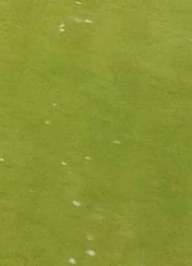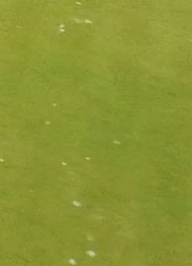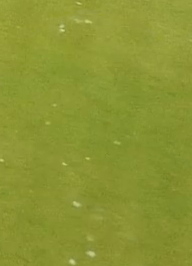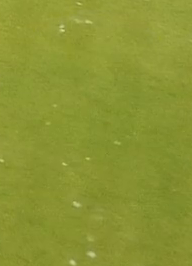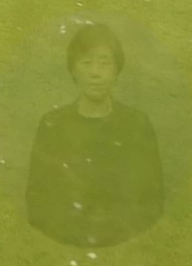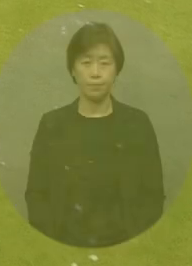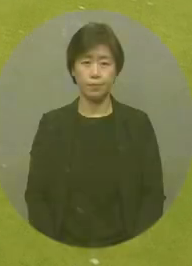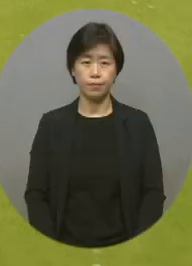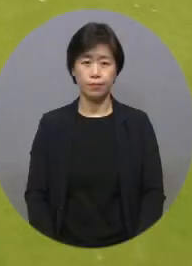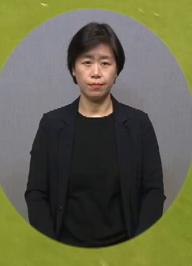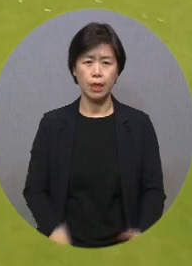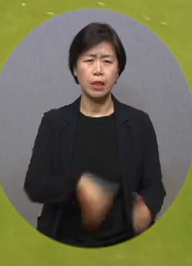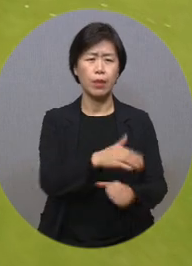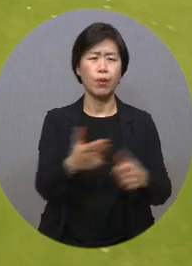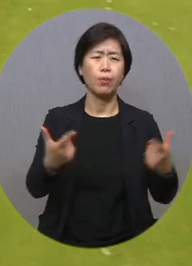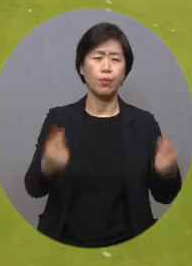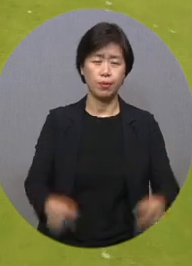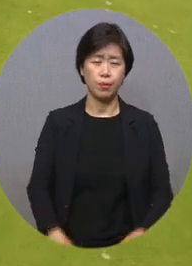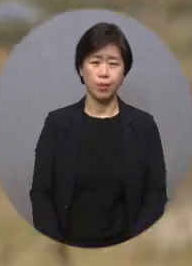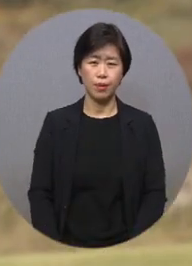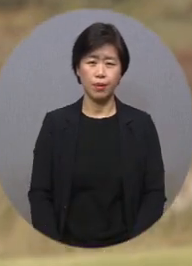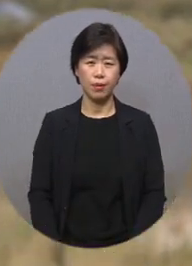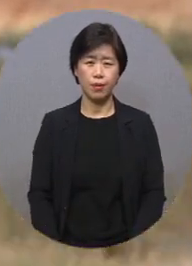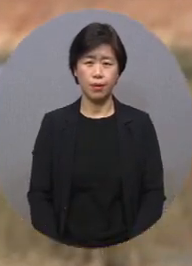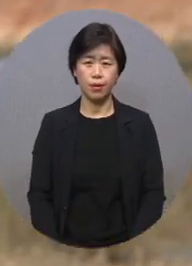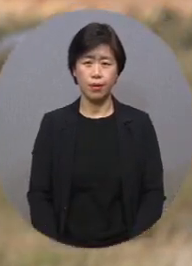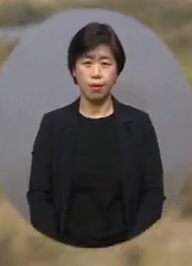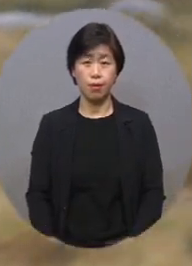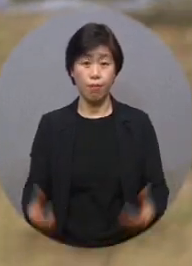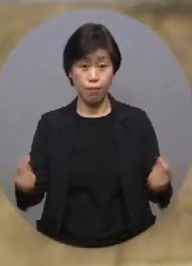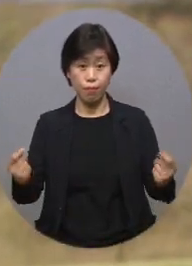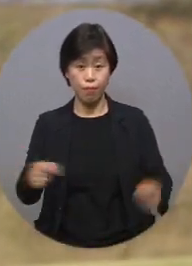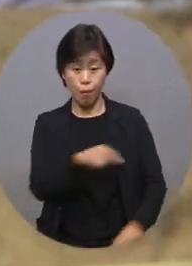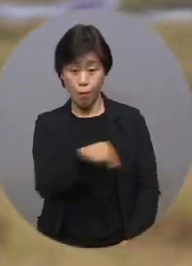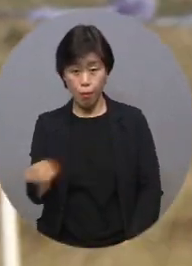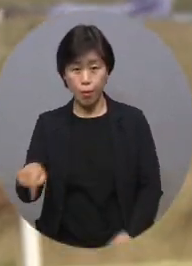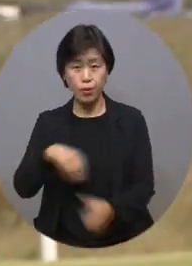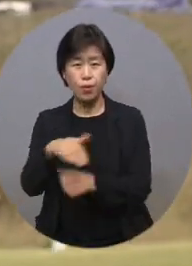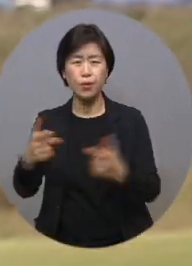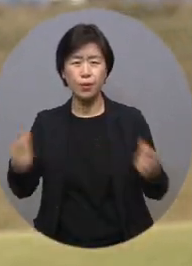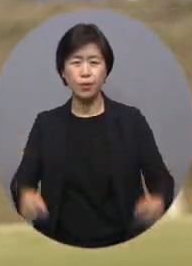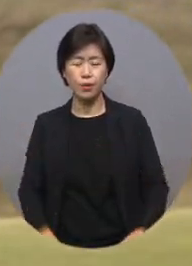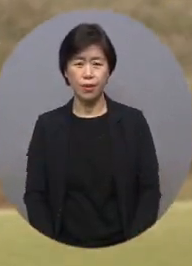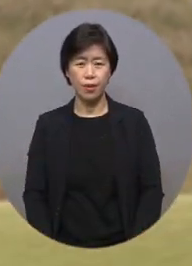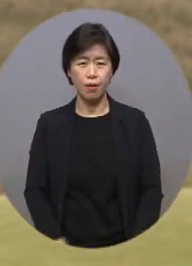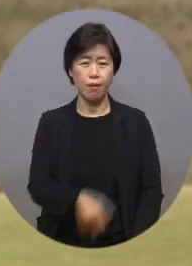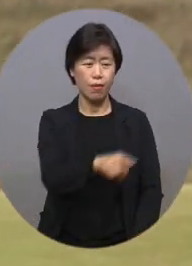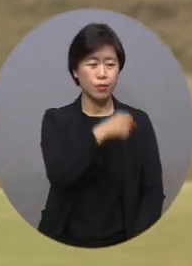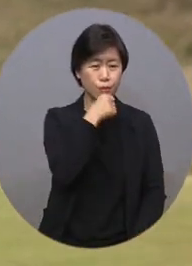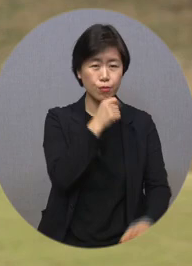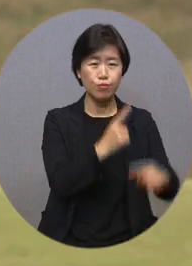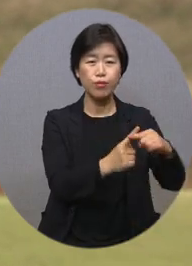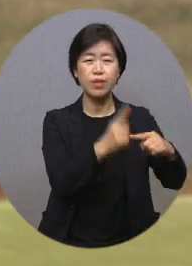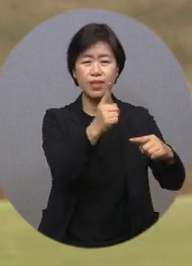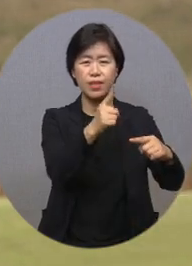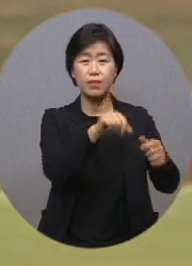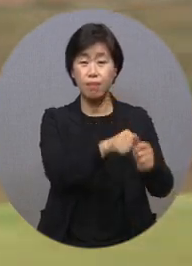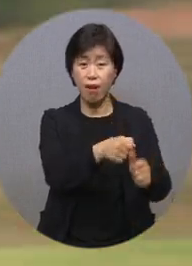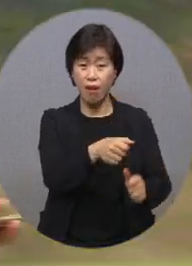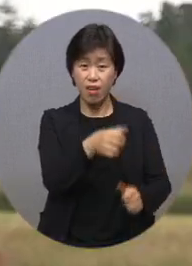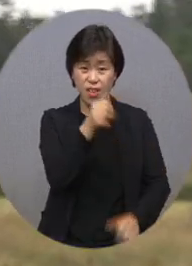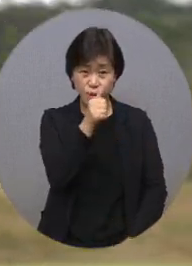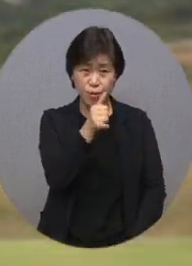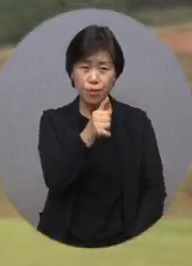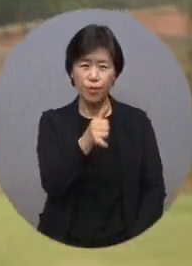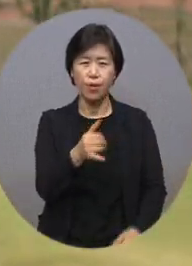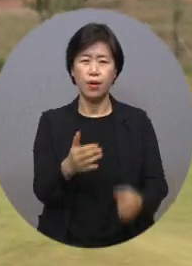똑같은 상황이야. 우리가 플러스 1이니까. 맞아. 아, 언니 똑같은 상황이래요. 여기가 벌타 받았잖아요. 플러스 1. 아, 그래서, 그래서